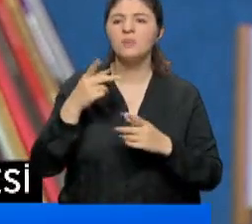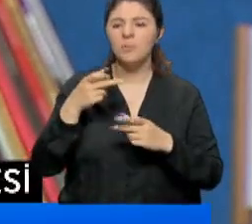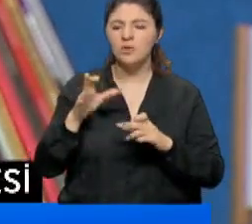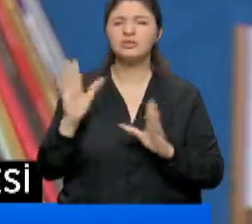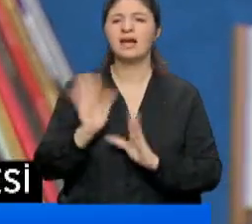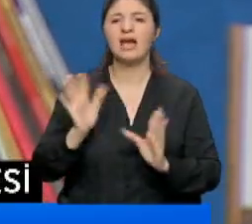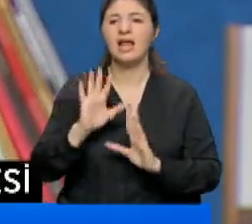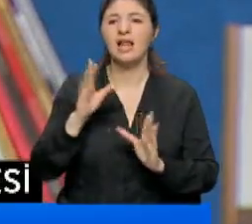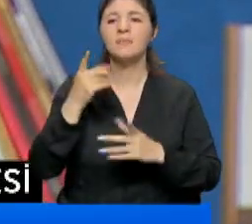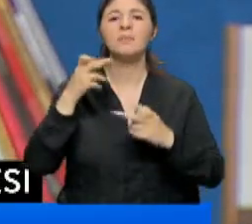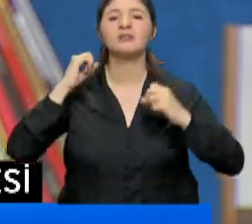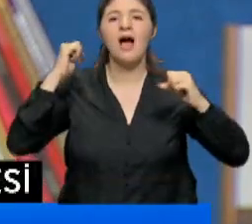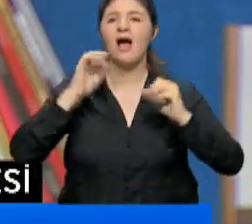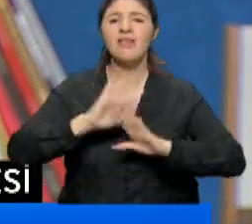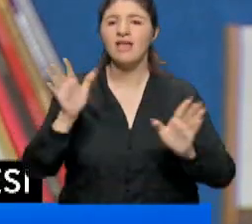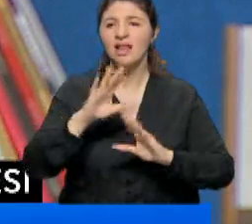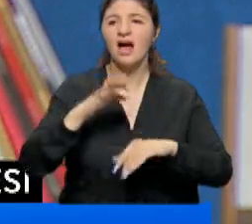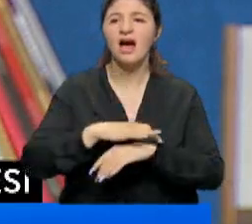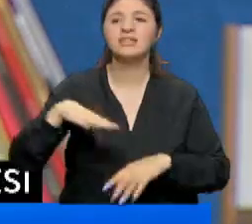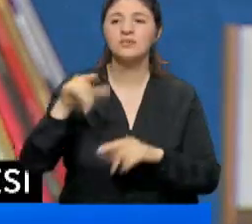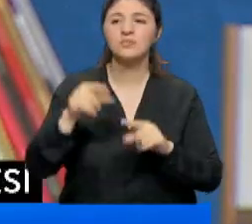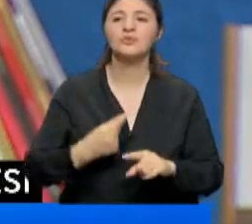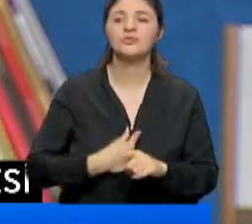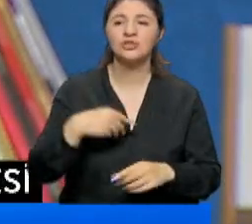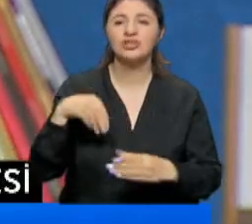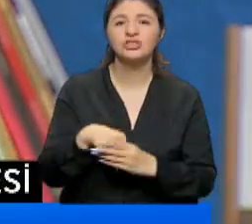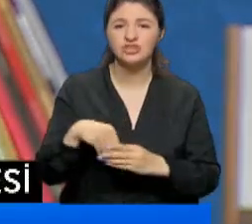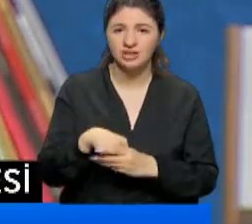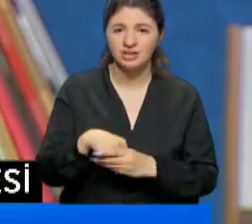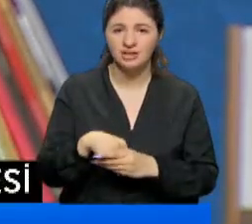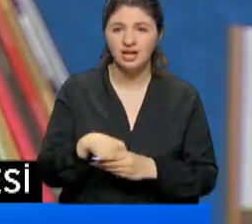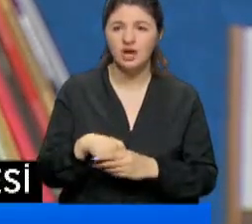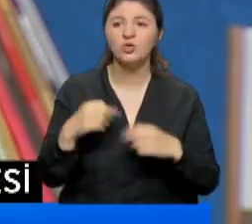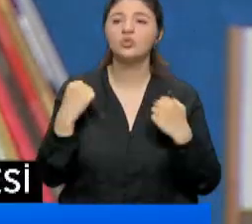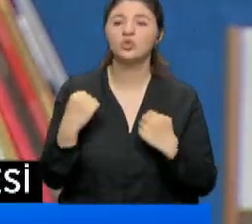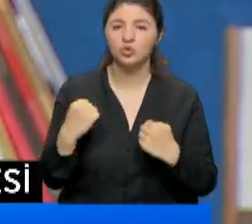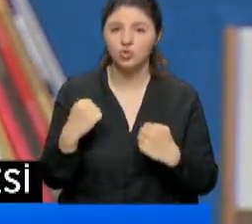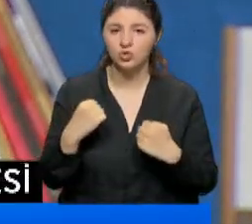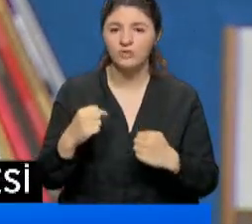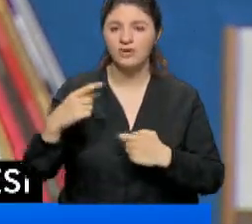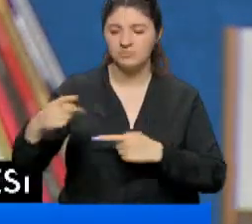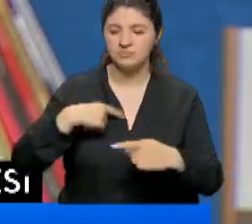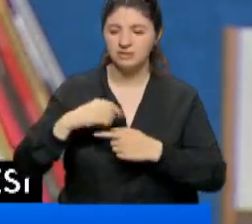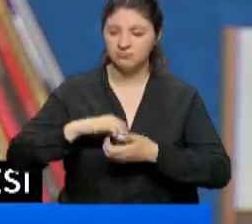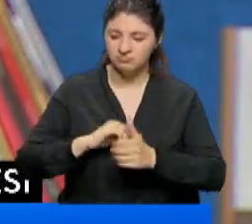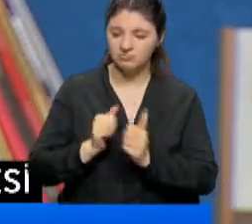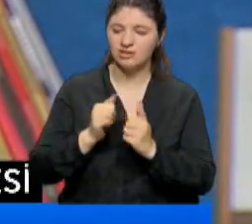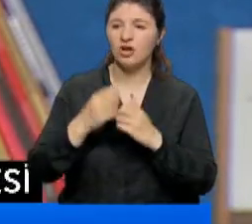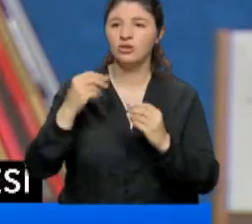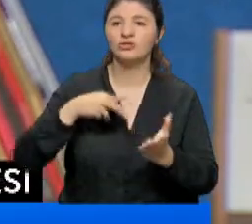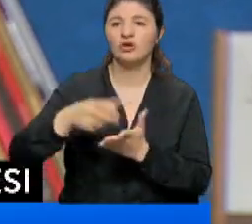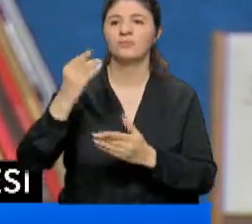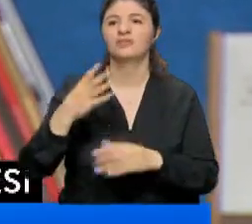Umut değildir boş slogan değil hastalarımızın da bu Umudun içinde güçlü ve birbirleriyle dayanılarak